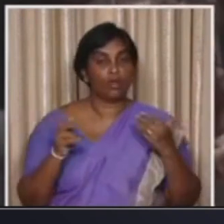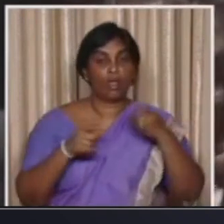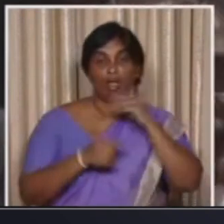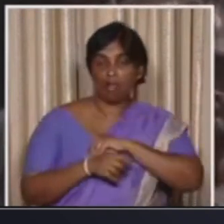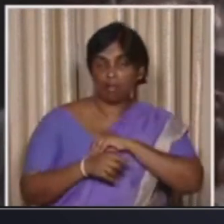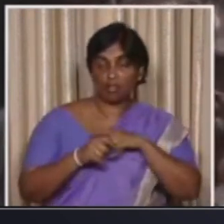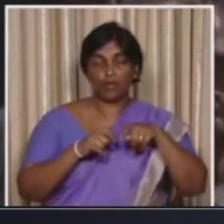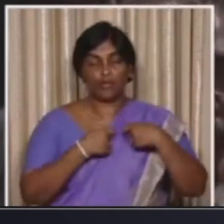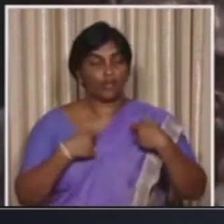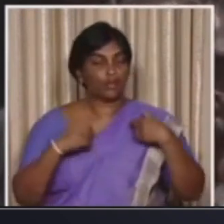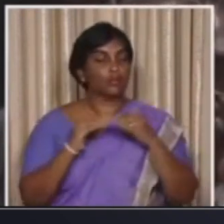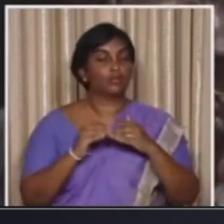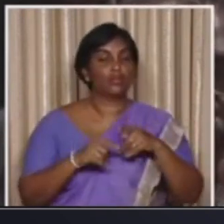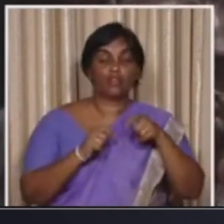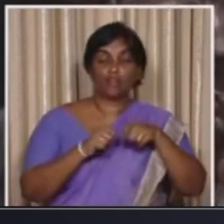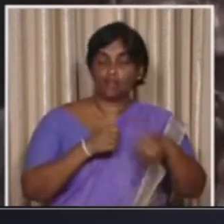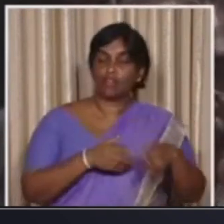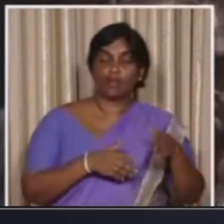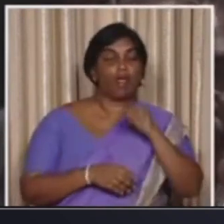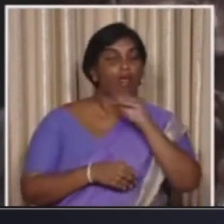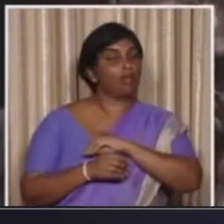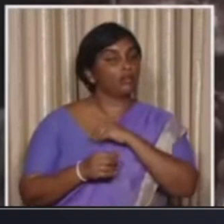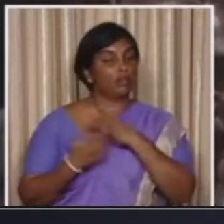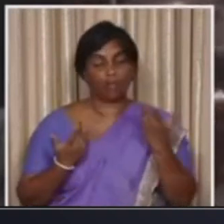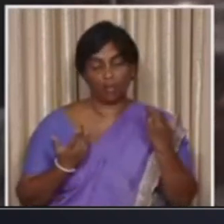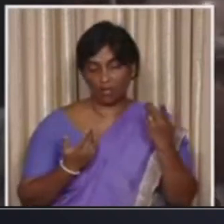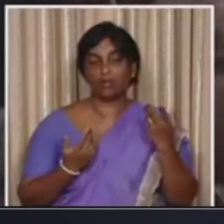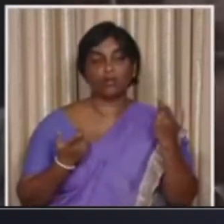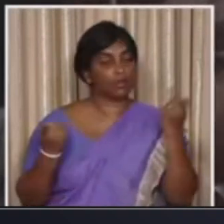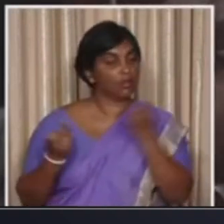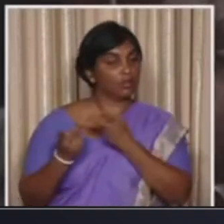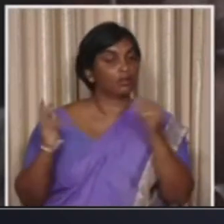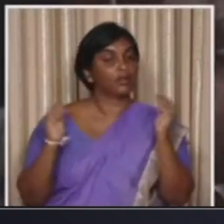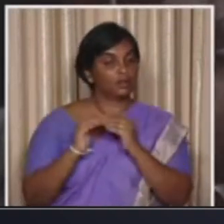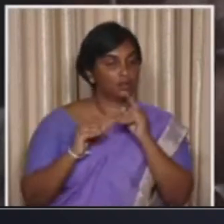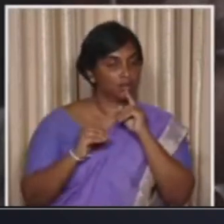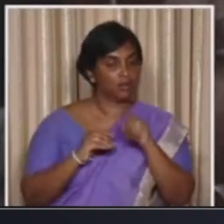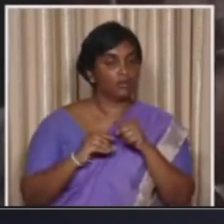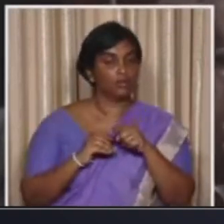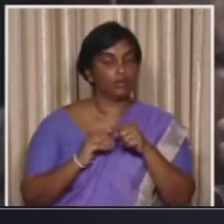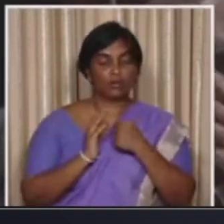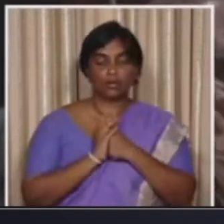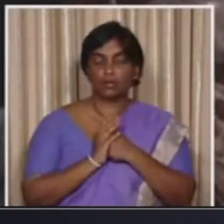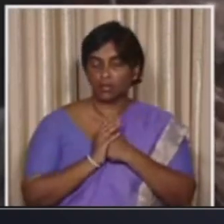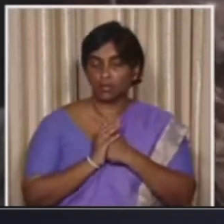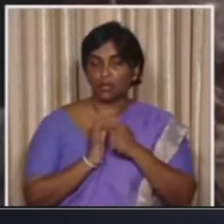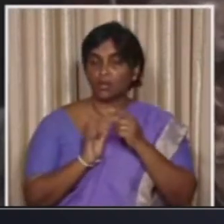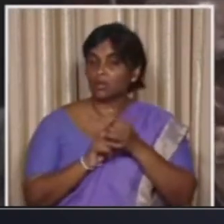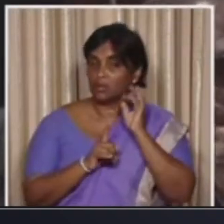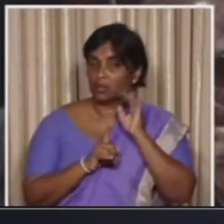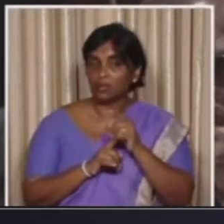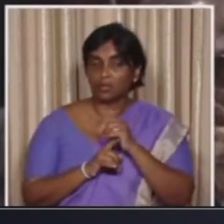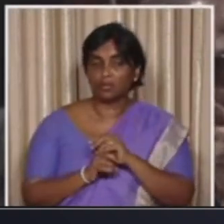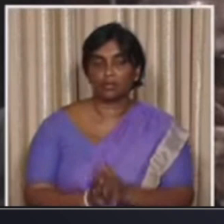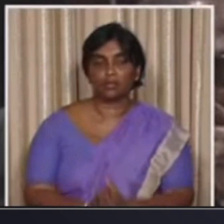සමජීවිකතා වියදම තියෙනවා ආදායම නැහැ හැබැයි වියදමයි ආදායමයි සමාන කරන්න ඕන කියලා කියන්නේ ගරු සභාපතිතුමනි මේ අය